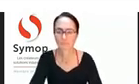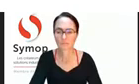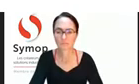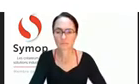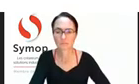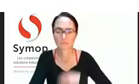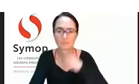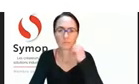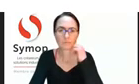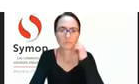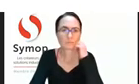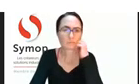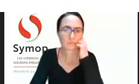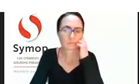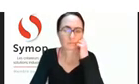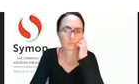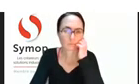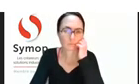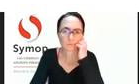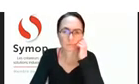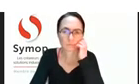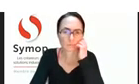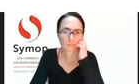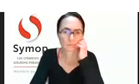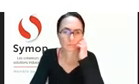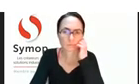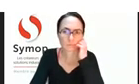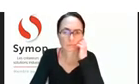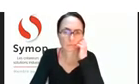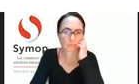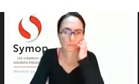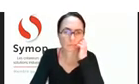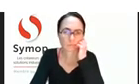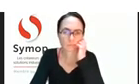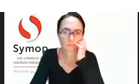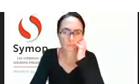et de façon et pouvoir agir de façon rapide.